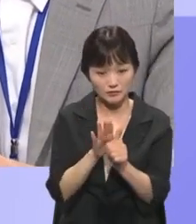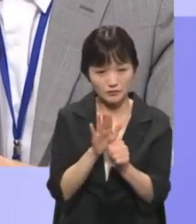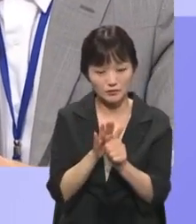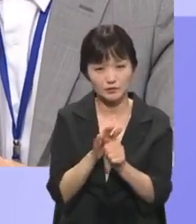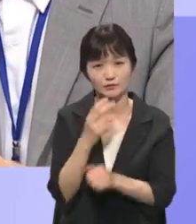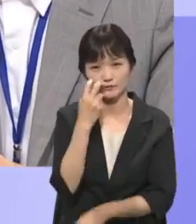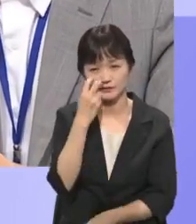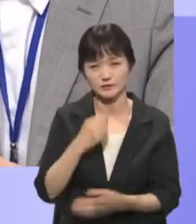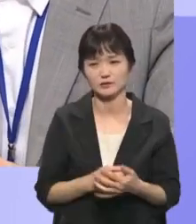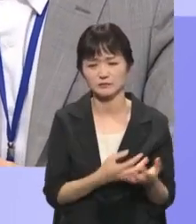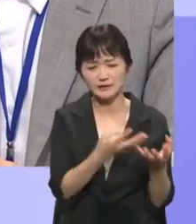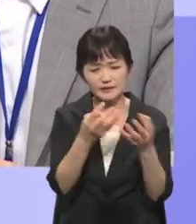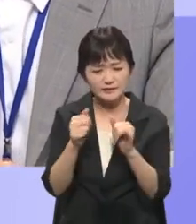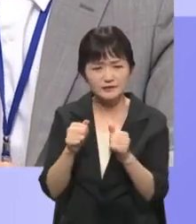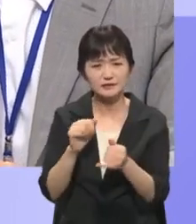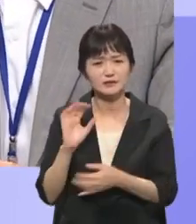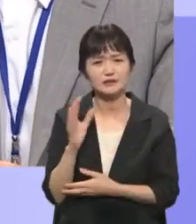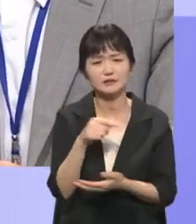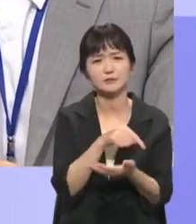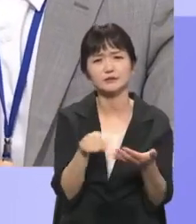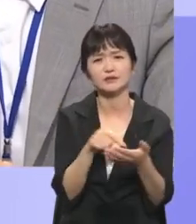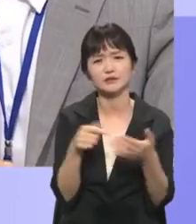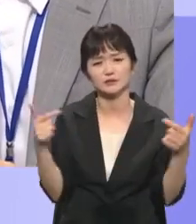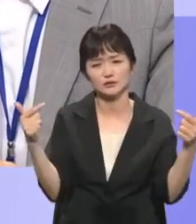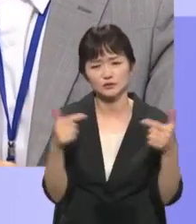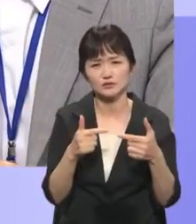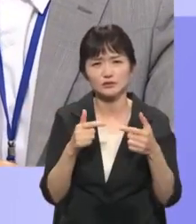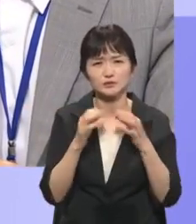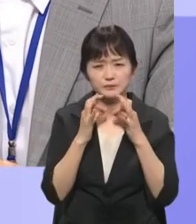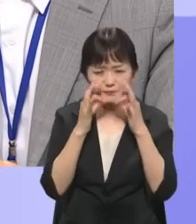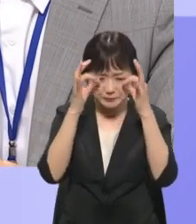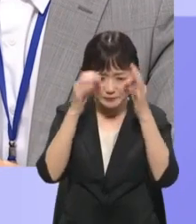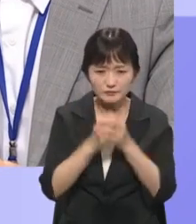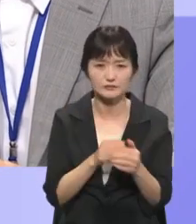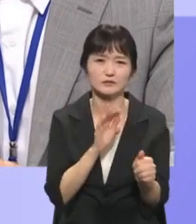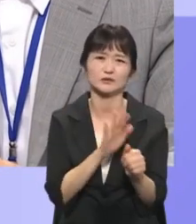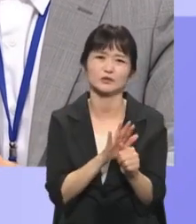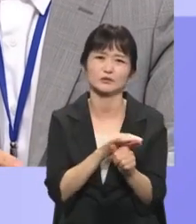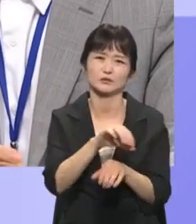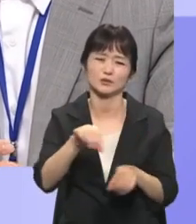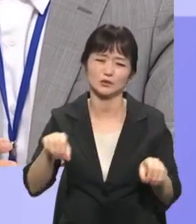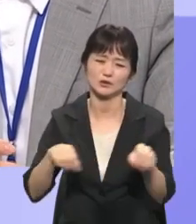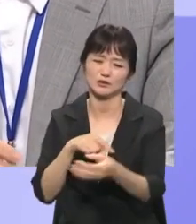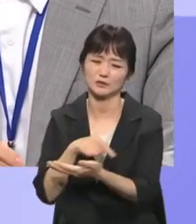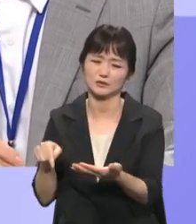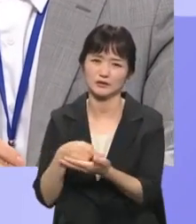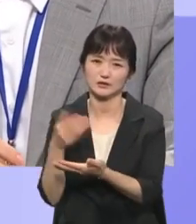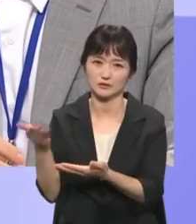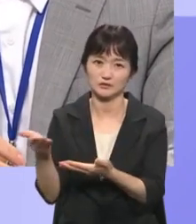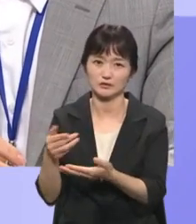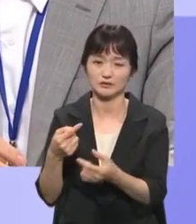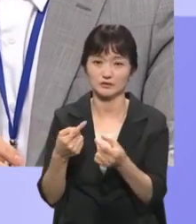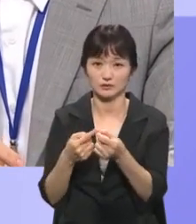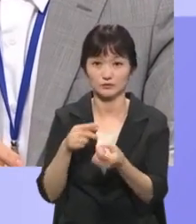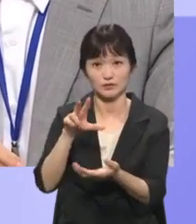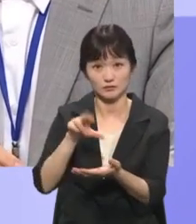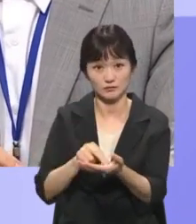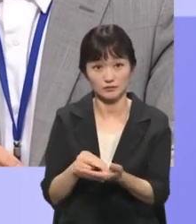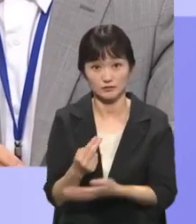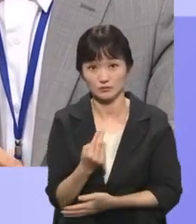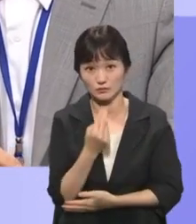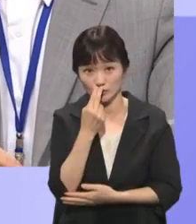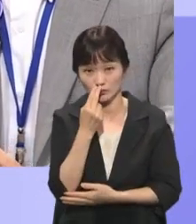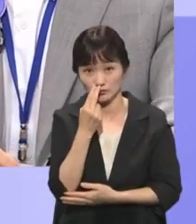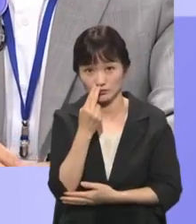위해 노력했잖아요. 그런데 도움은커녕 민폐만 끼친 사람들이 있어서 오늘 첫 번째 주제를 네. 목숨